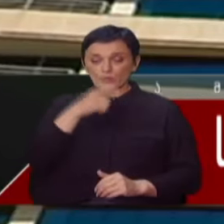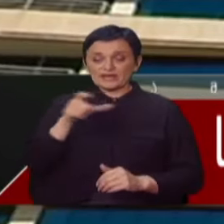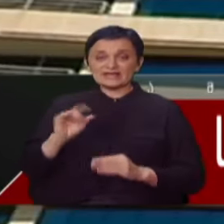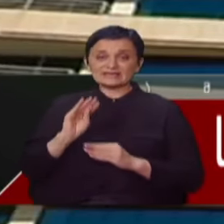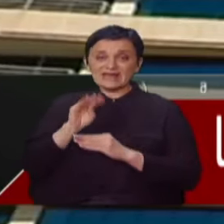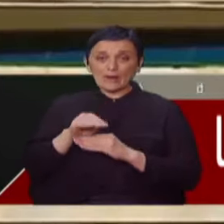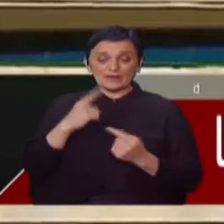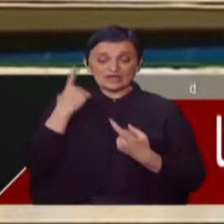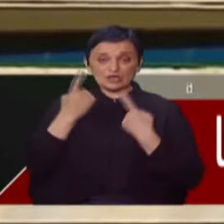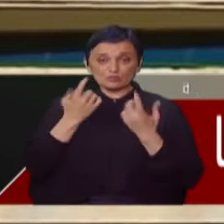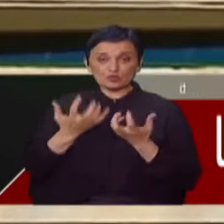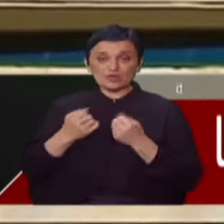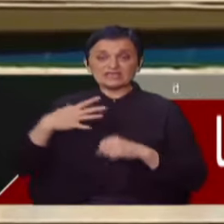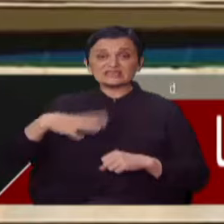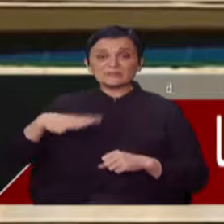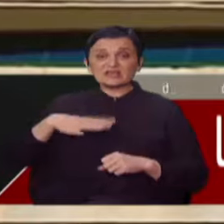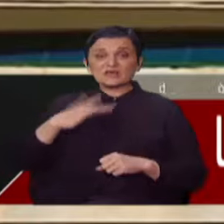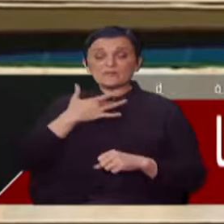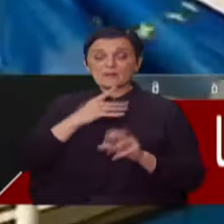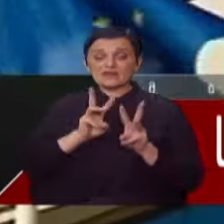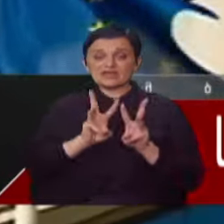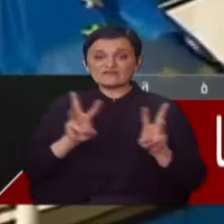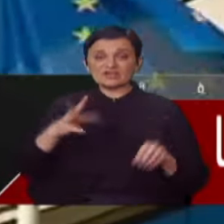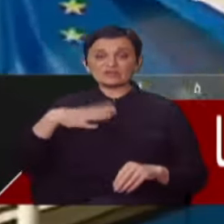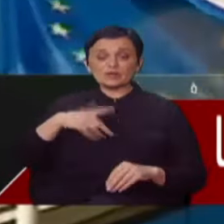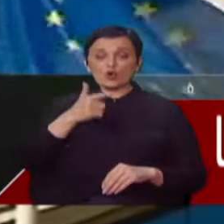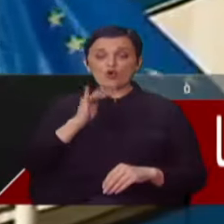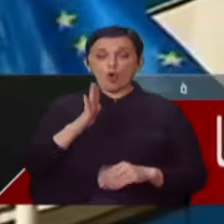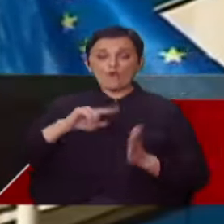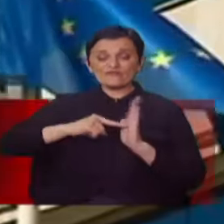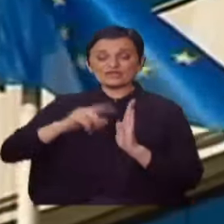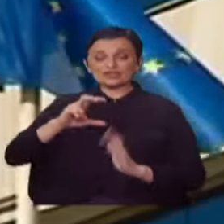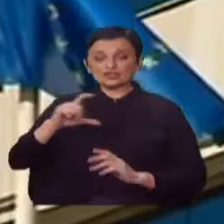დამატებითი ინფორმაციის მიღება თბილისის მერიის ვებგვერდზე, tbilisi.gov.gz-ზე შეუძლიათ.